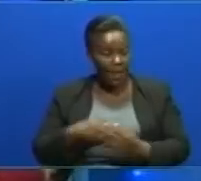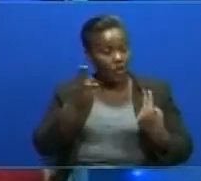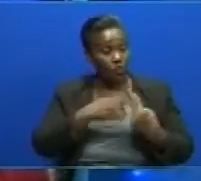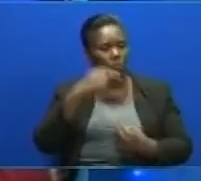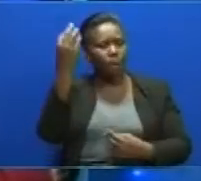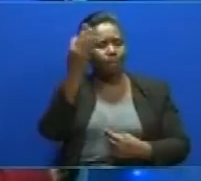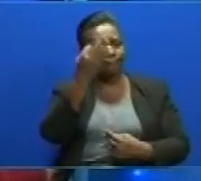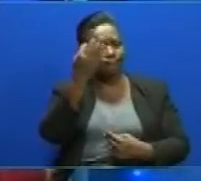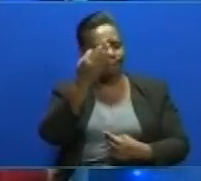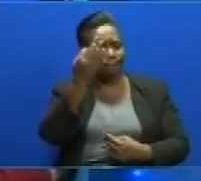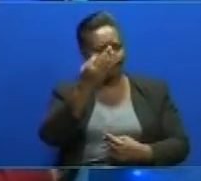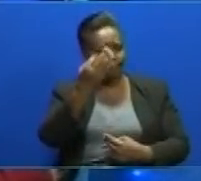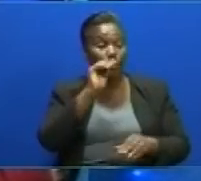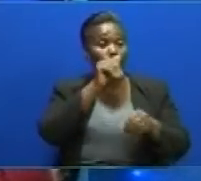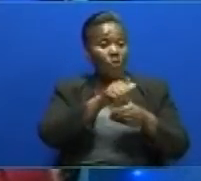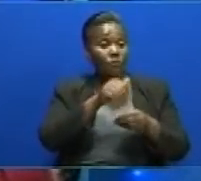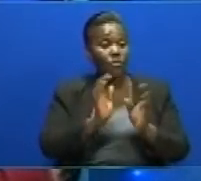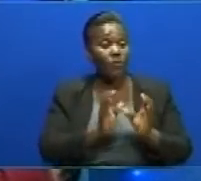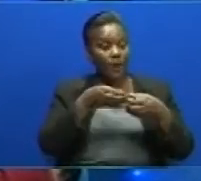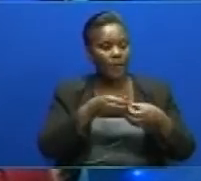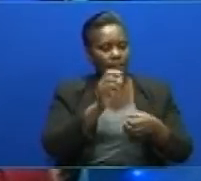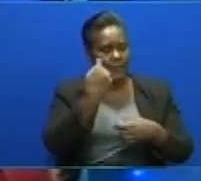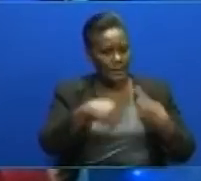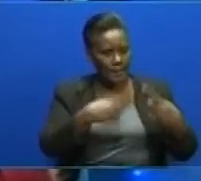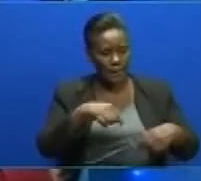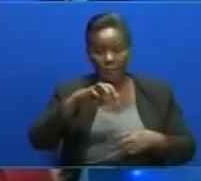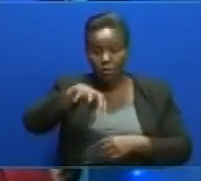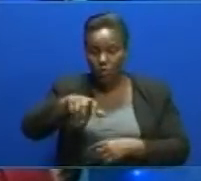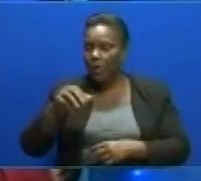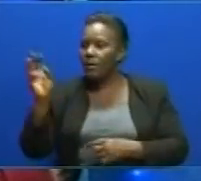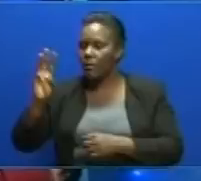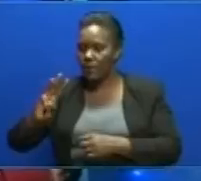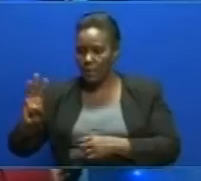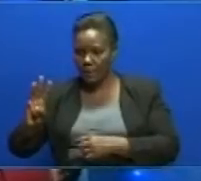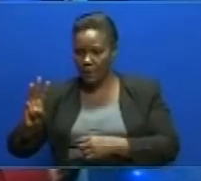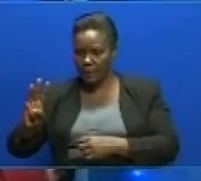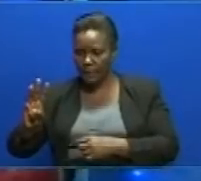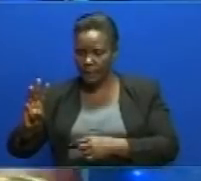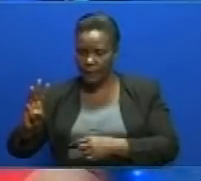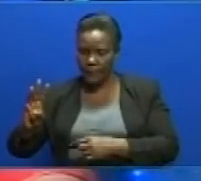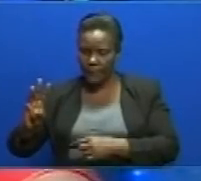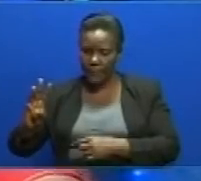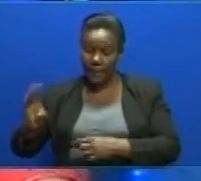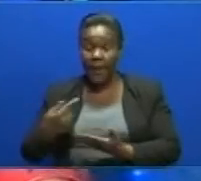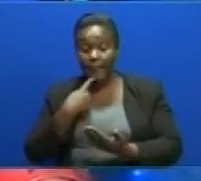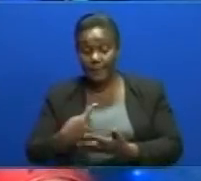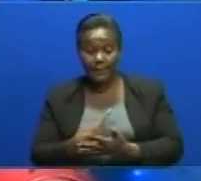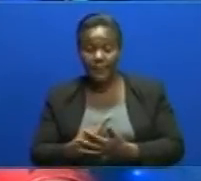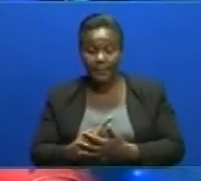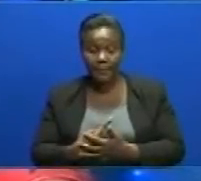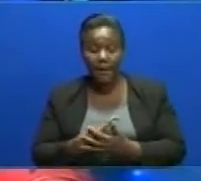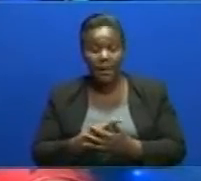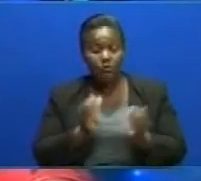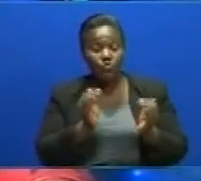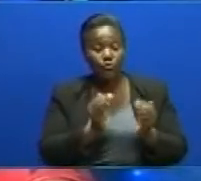akizungumza na wajumbe wa kamati za siasa za mkoa na wilaya, ambapo amesema moja ya namna ya kutunza uhuru